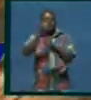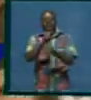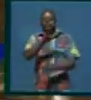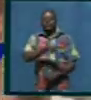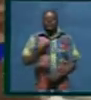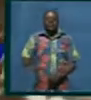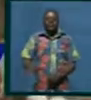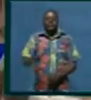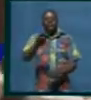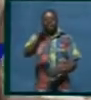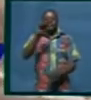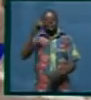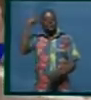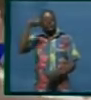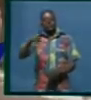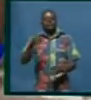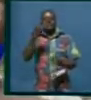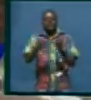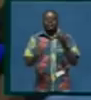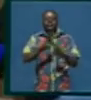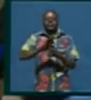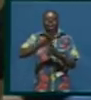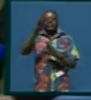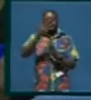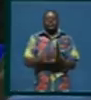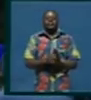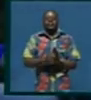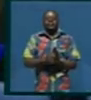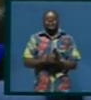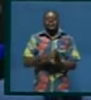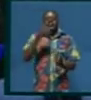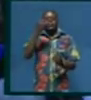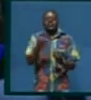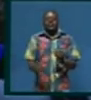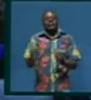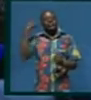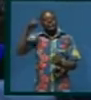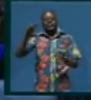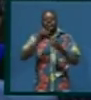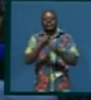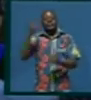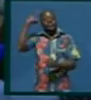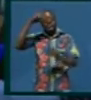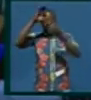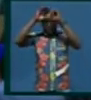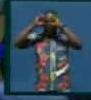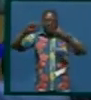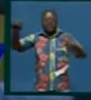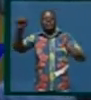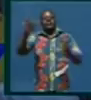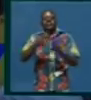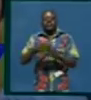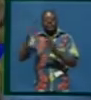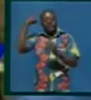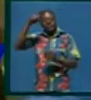ses attestations de fin de formation. Fin du palpitant feuilleton Jacob Zuma, le président sud-africain cerné de